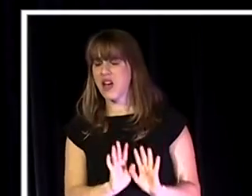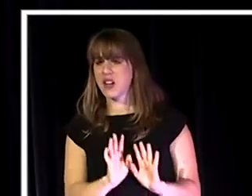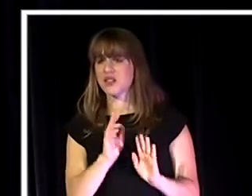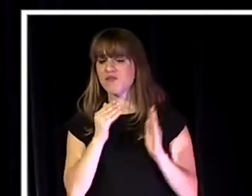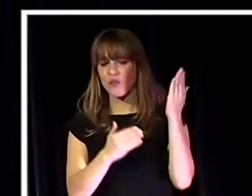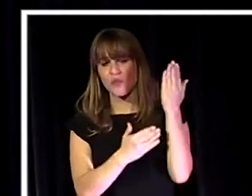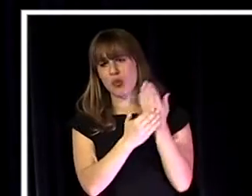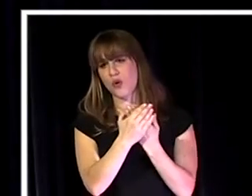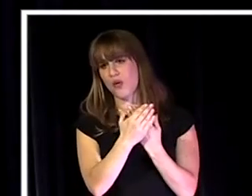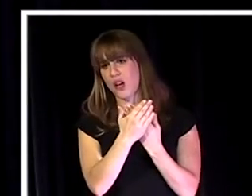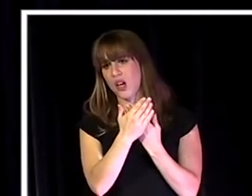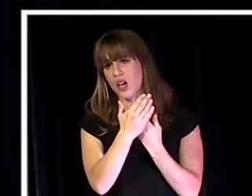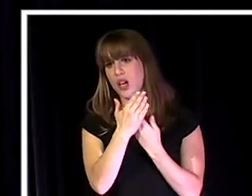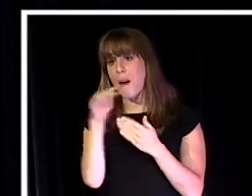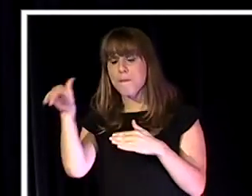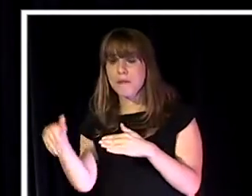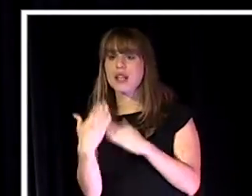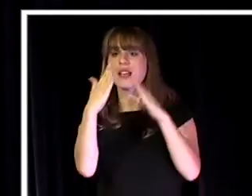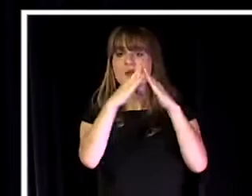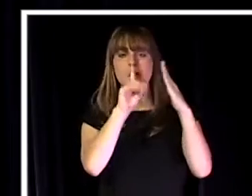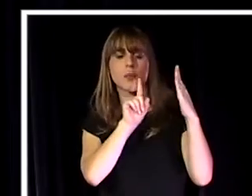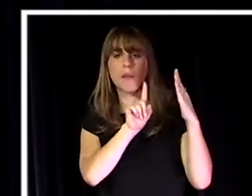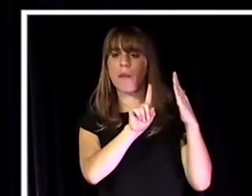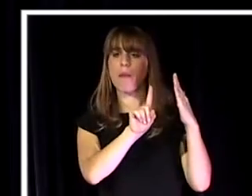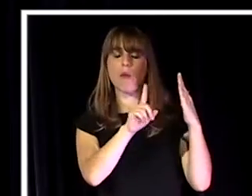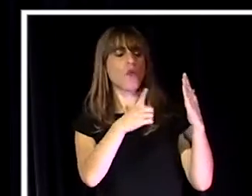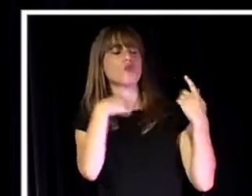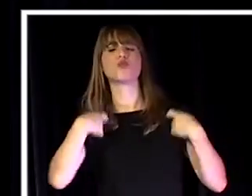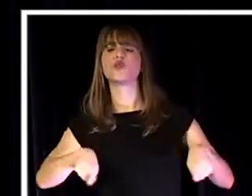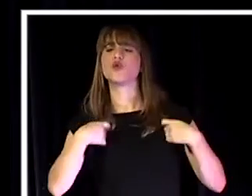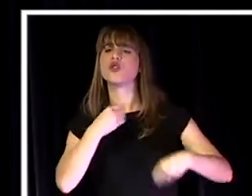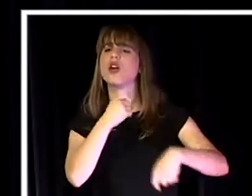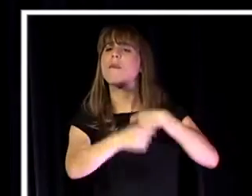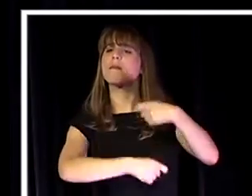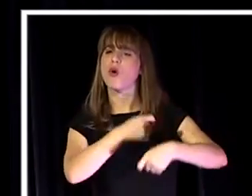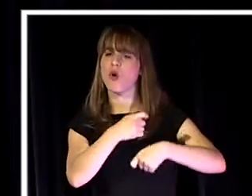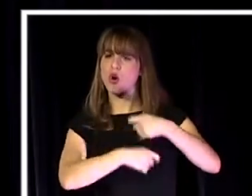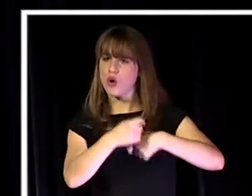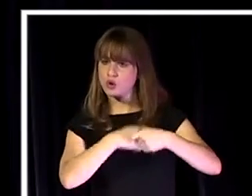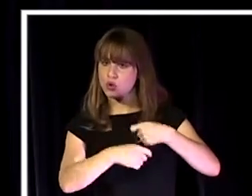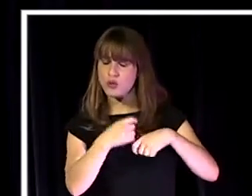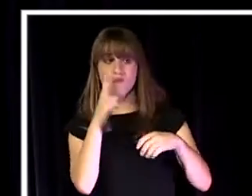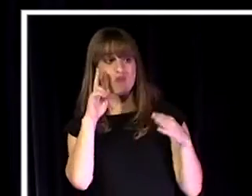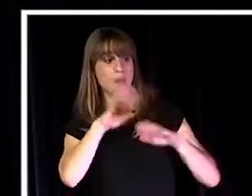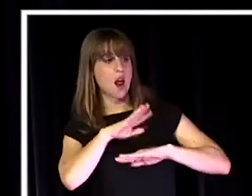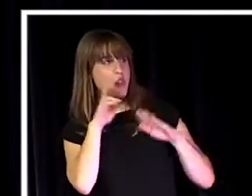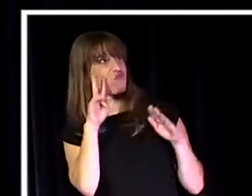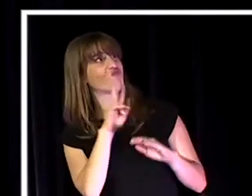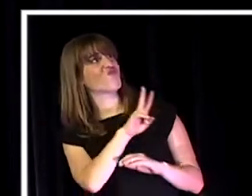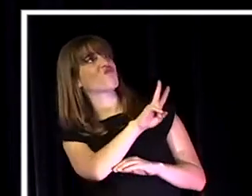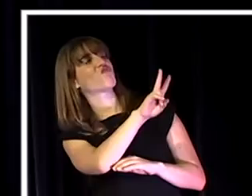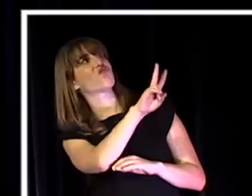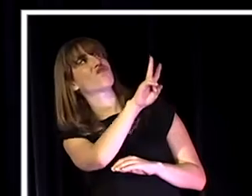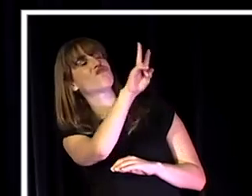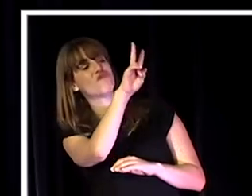πρωινό, λέει, πέρασε έξω από το σπίτι ενός πλούσιου εμπόρου και θαύμασε από το παράθυρο τα λούσα και